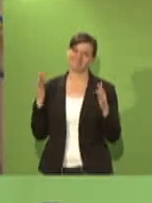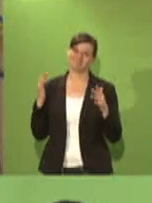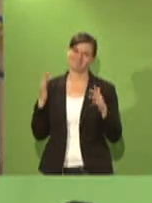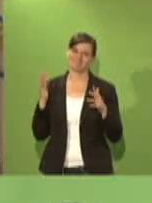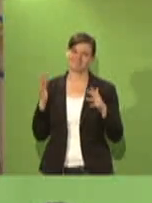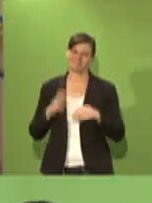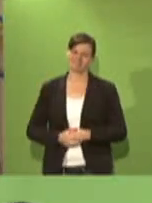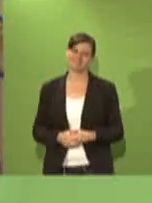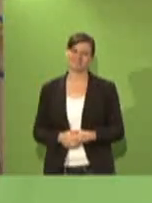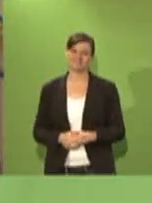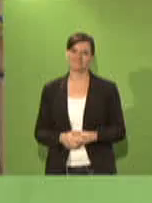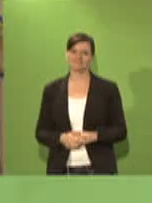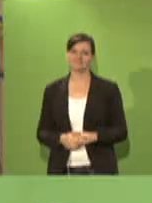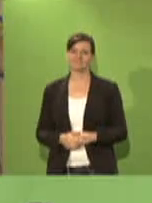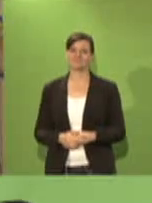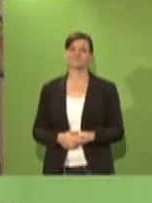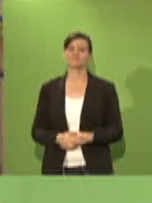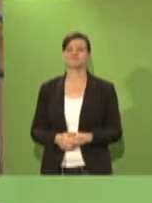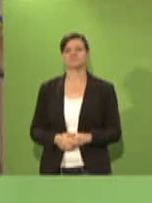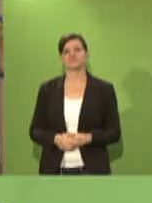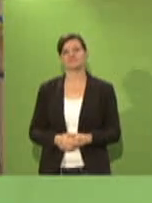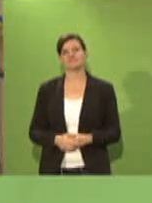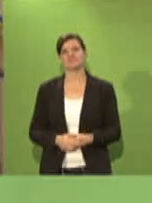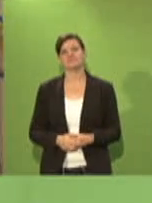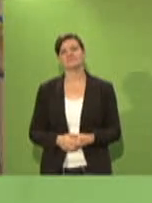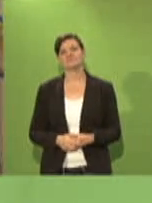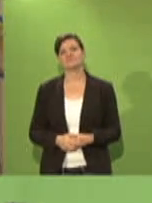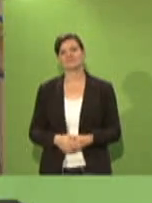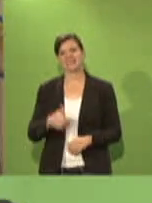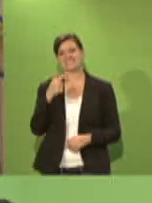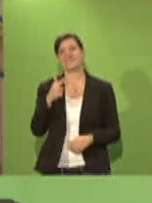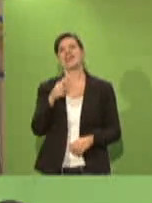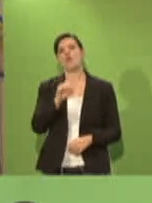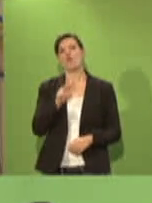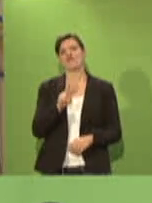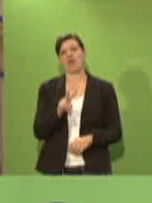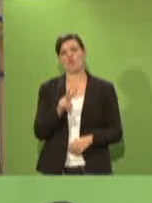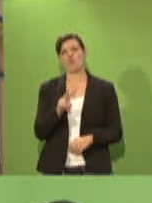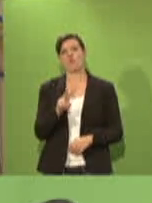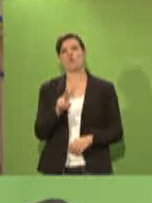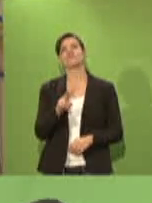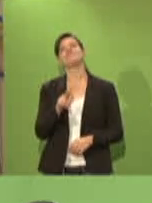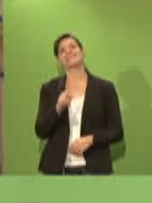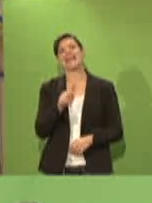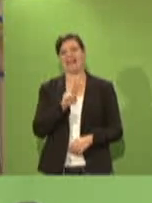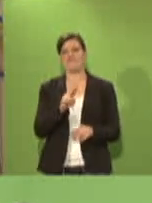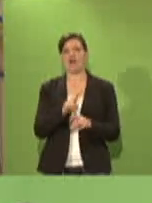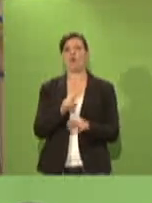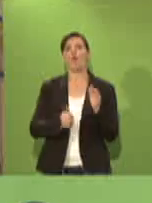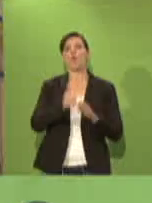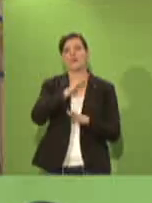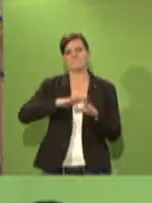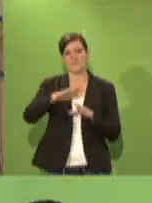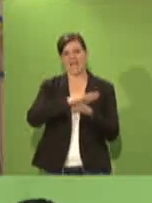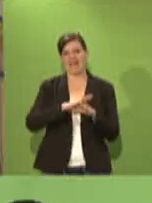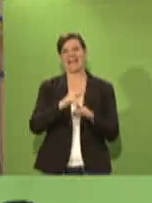der KV Mettmann. Ja, und dann zwei Ortsverbände im Kreisverband Oberberg, nämlich Marienheide und